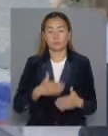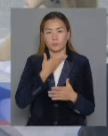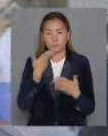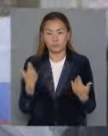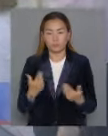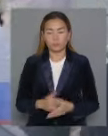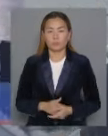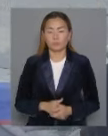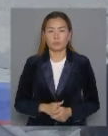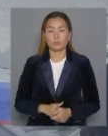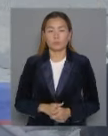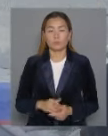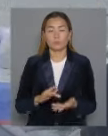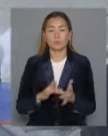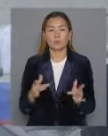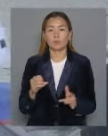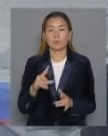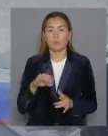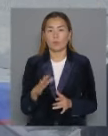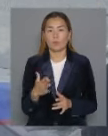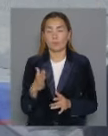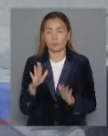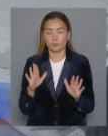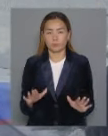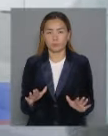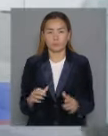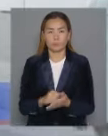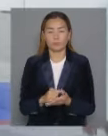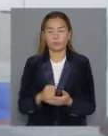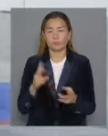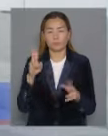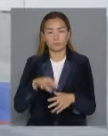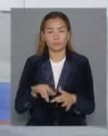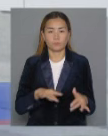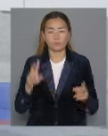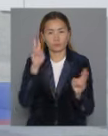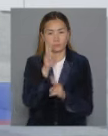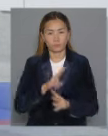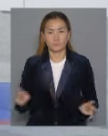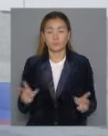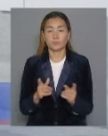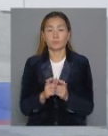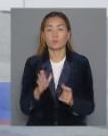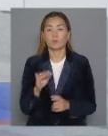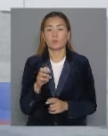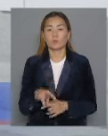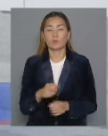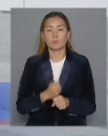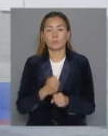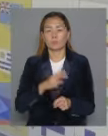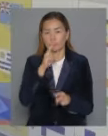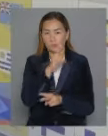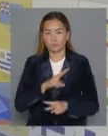банағы мына электронды қабылдау жүйесінде менің оның хабарым жоқ. Класстарына қатысты биномның ішкі мәселелерін біз